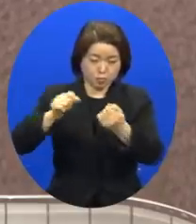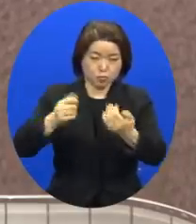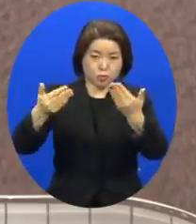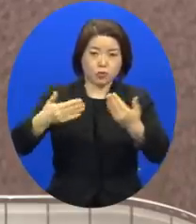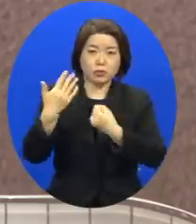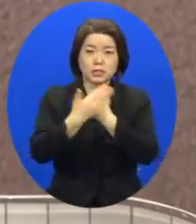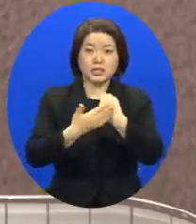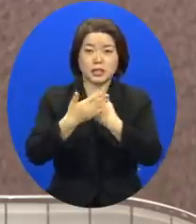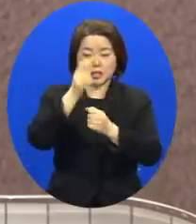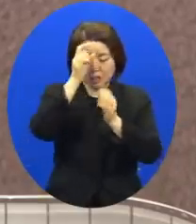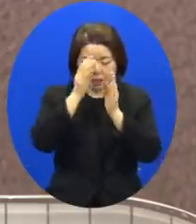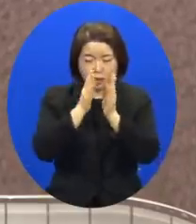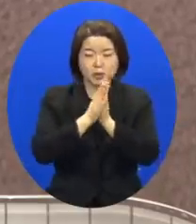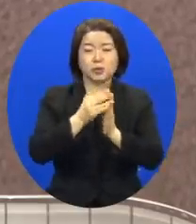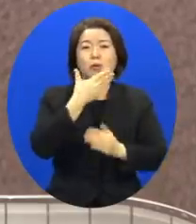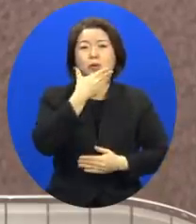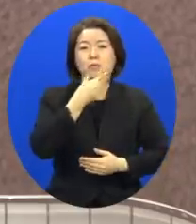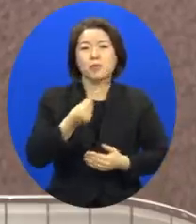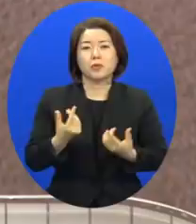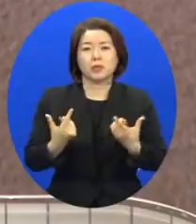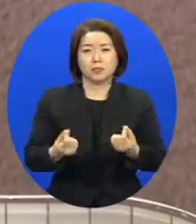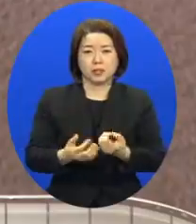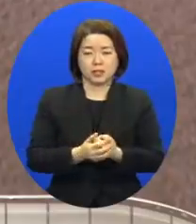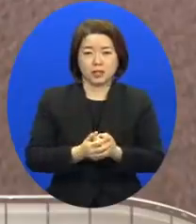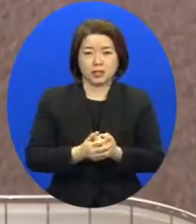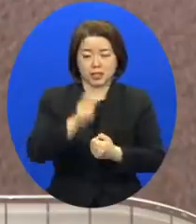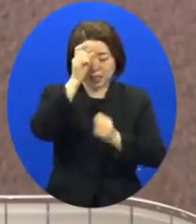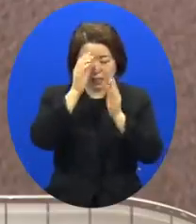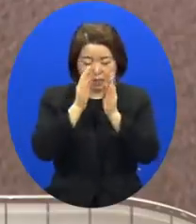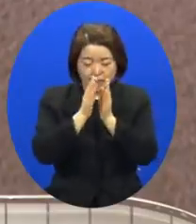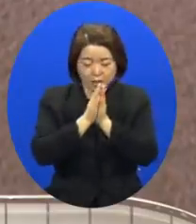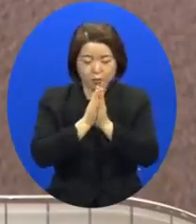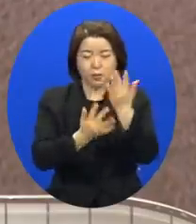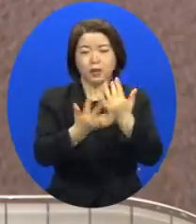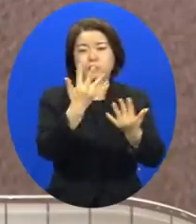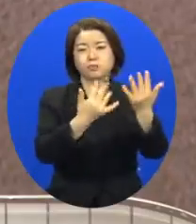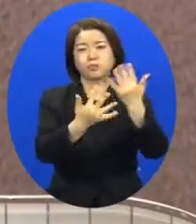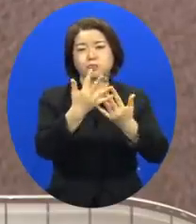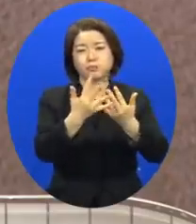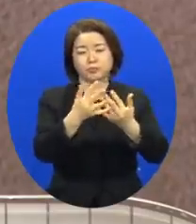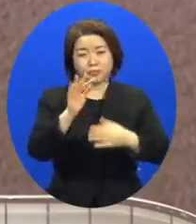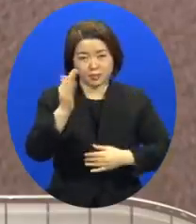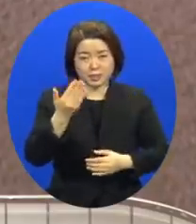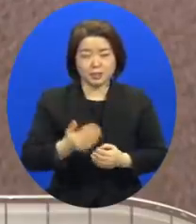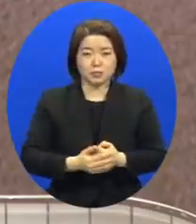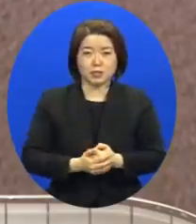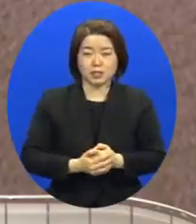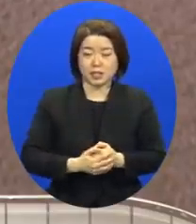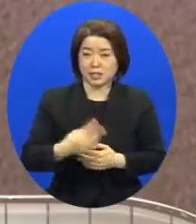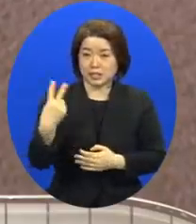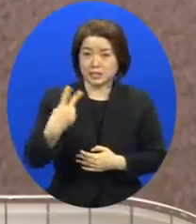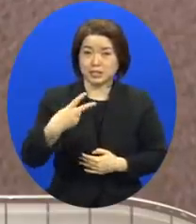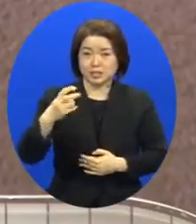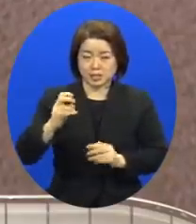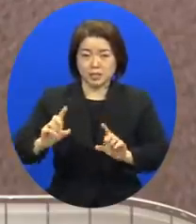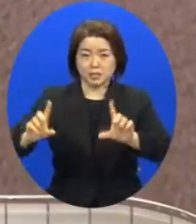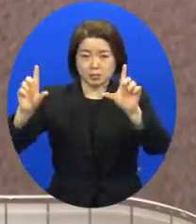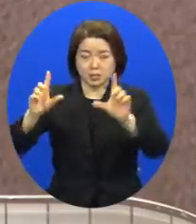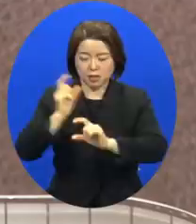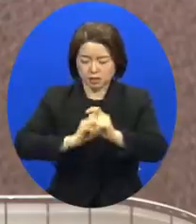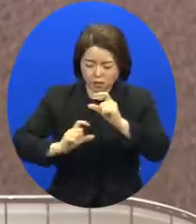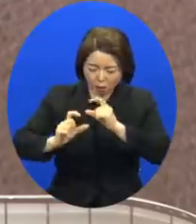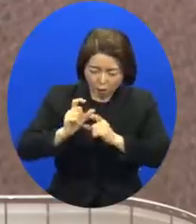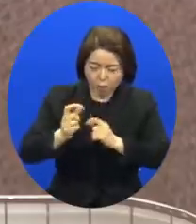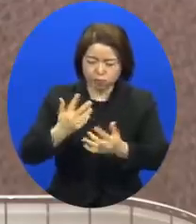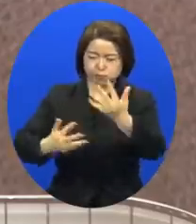기도의 보기 얻습니다 기도의 불이 붓다 씁니다 2020년 우리가 정말 더욱 그리 해야